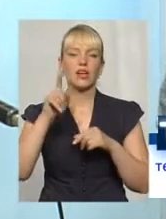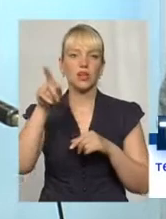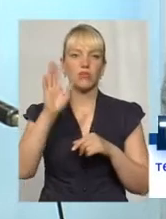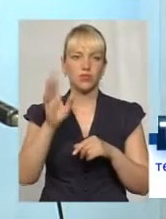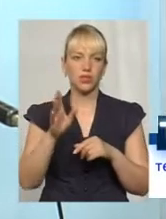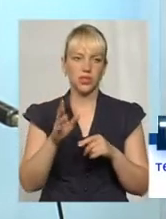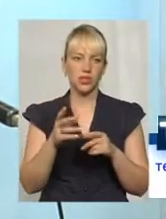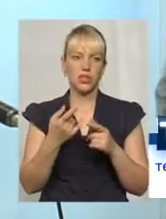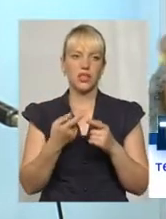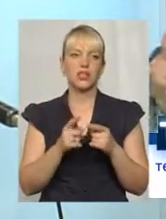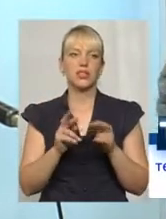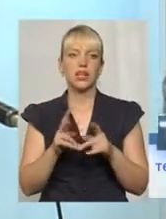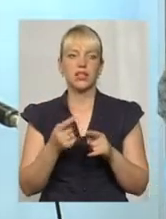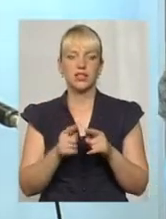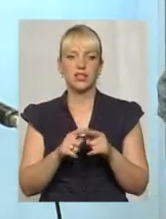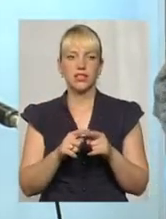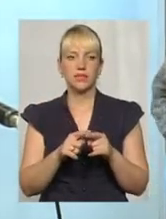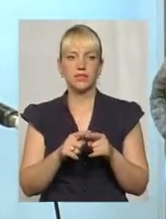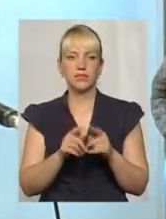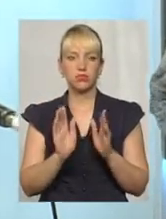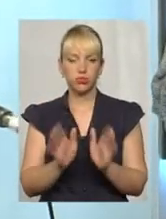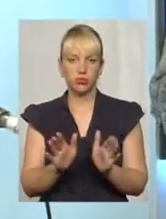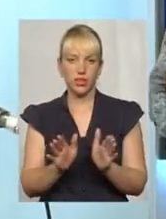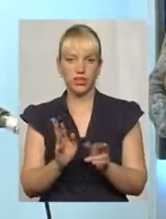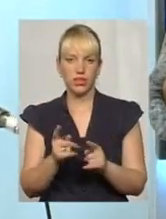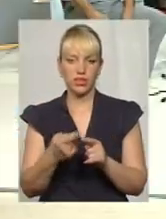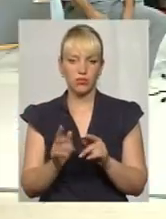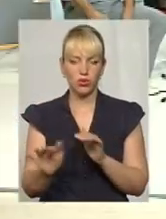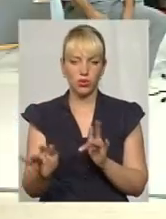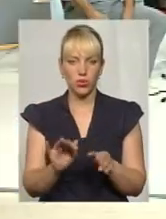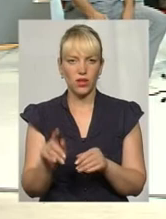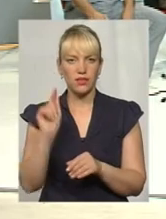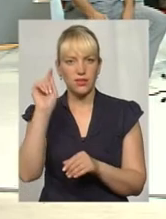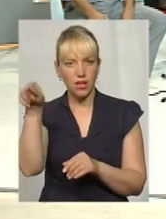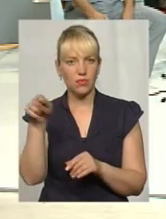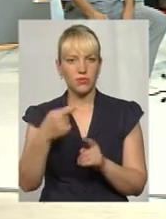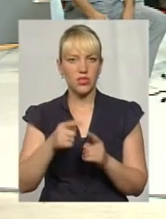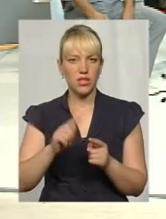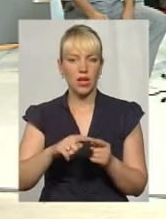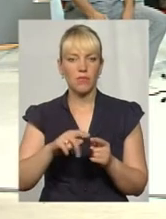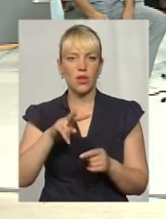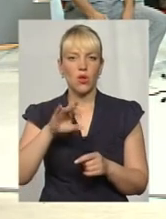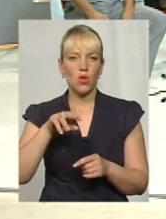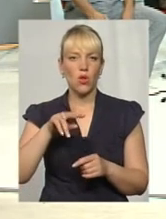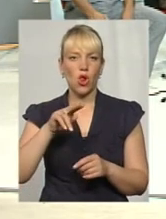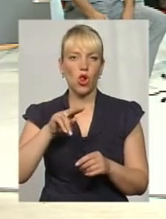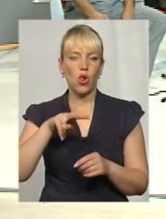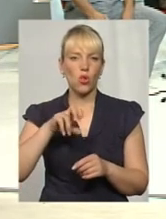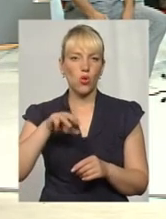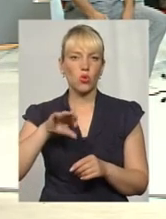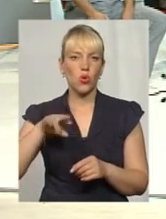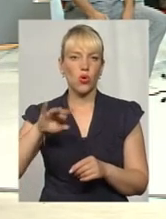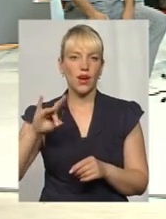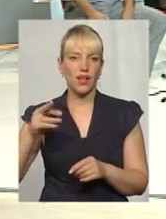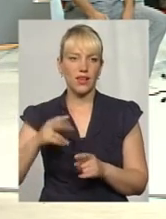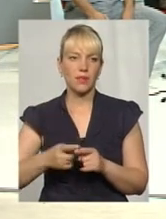відбуватися картина, як це буде? Як буде рухатися там ота лотерея, ну, по суті, так? В даному разі може бути ситуація, що